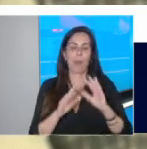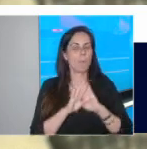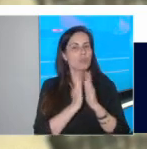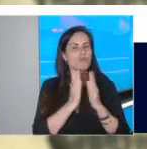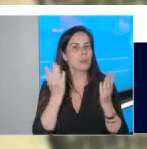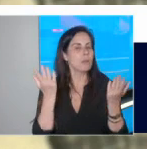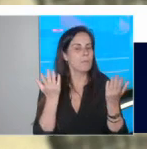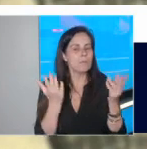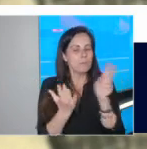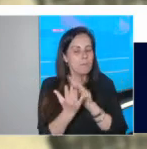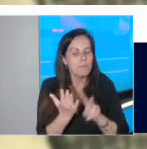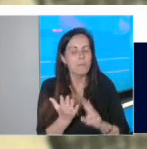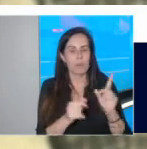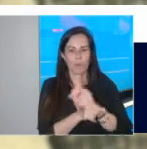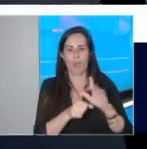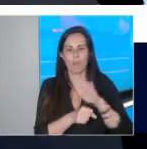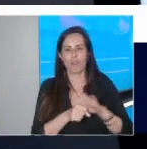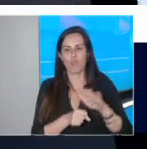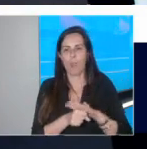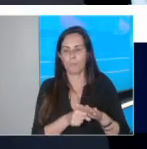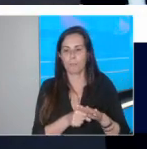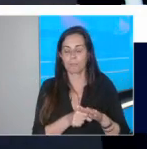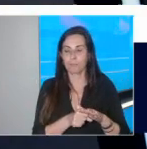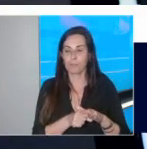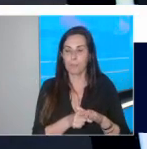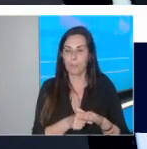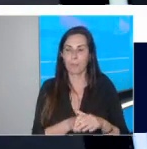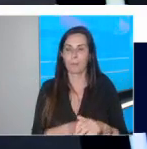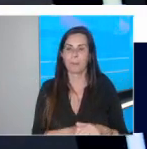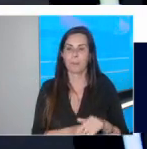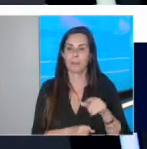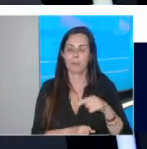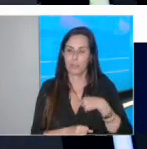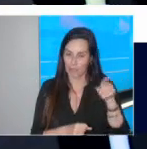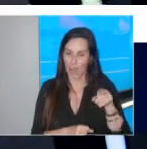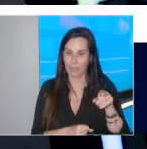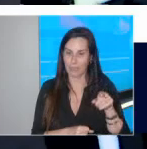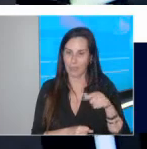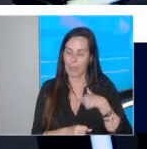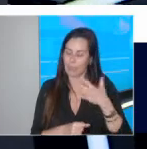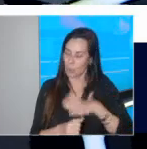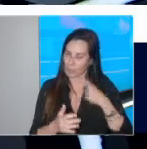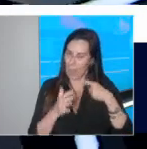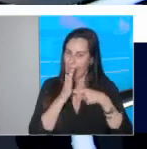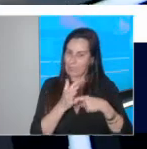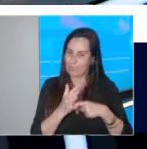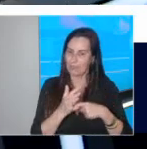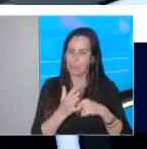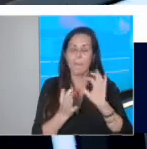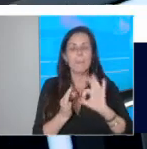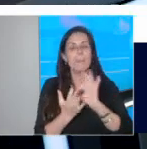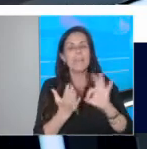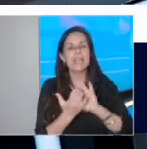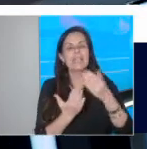קורות הסיפור האישי בתקופת השואה, ובמקרה הספציפי הזה שביקשתם שאני אציג פה, זה